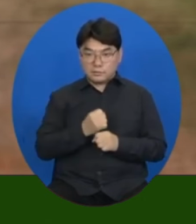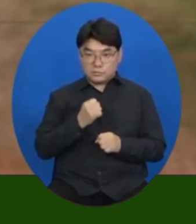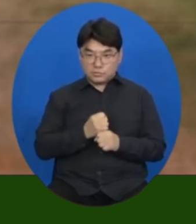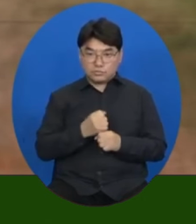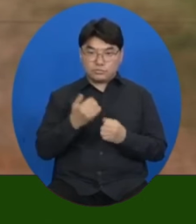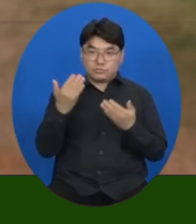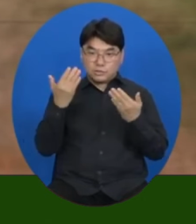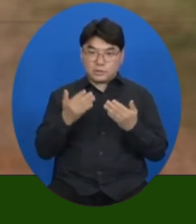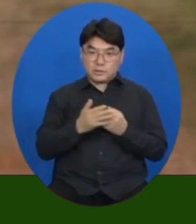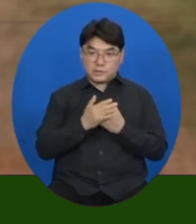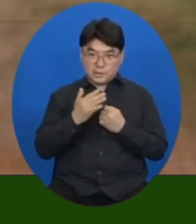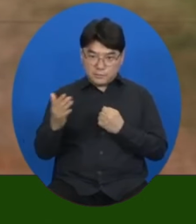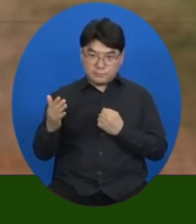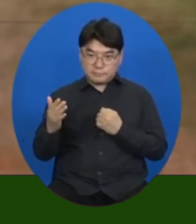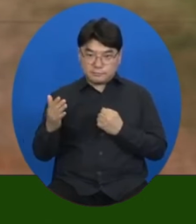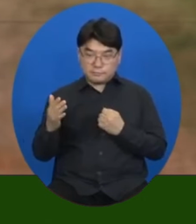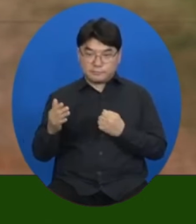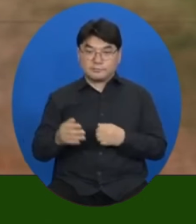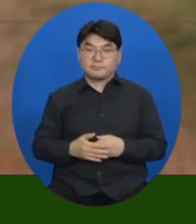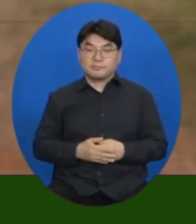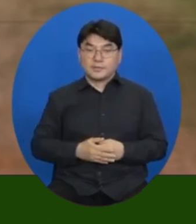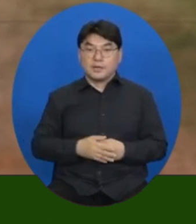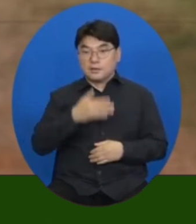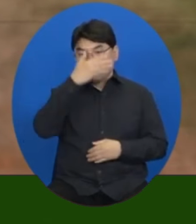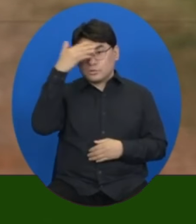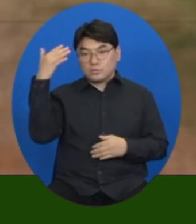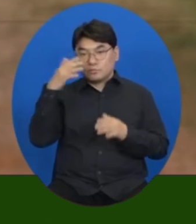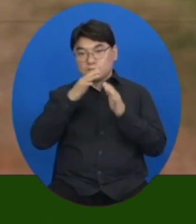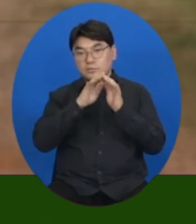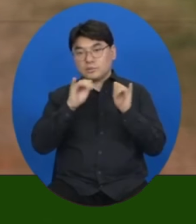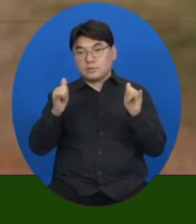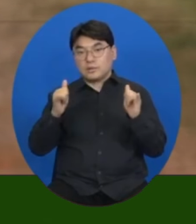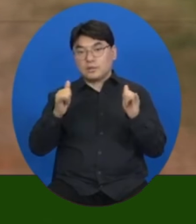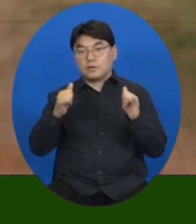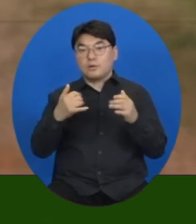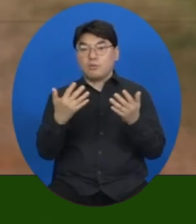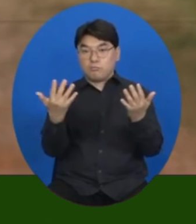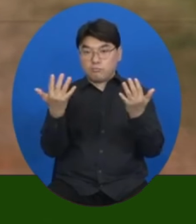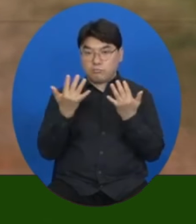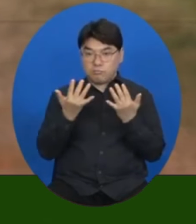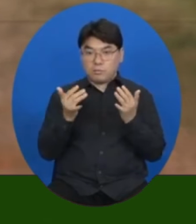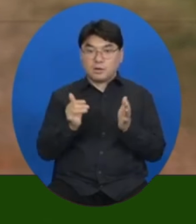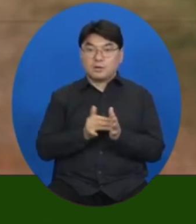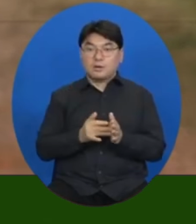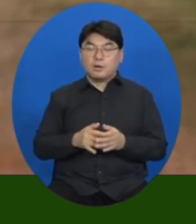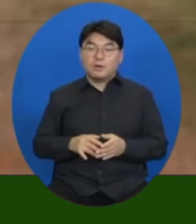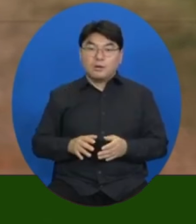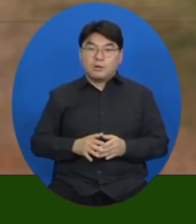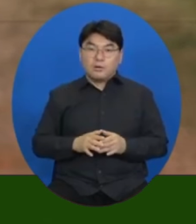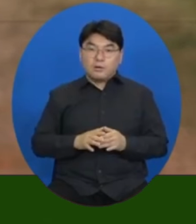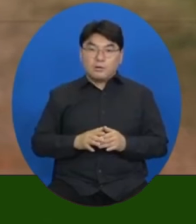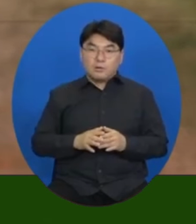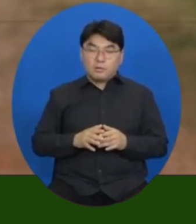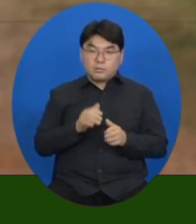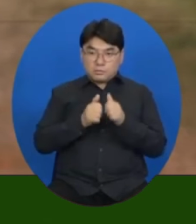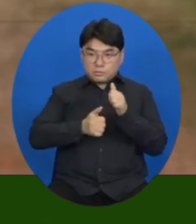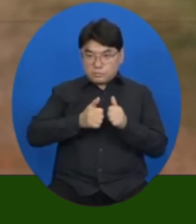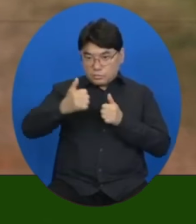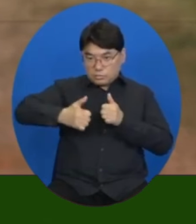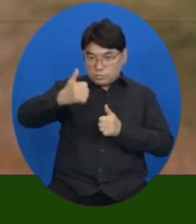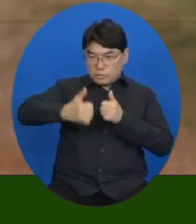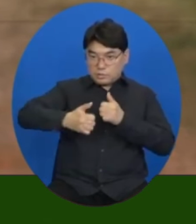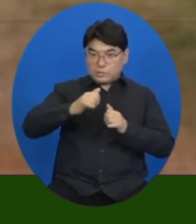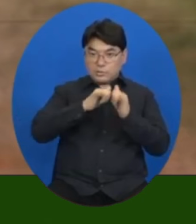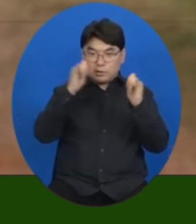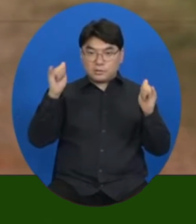오늘 젊은들이 많이 이제 와 있는데요 치열한 경쟁사회에서 좋은 평가받고 좋은 성적 받고 싶고 좋은